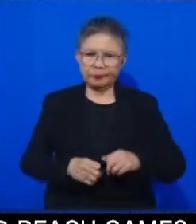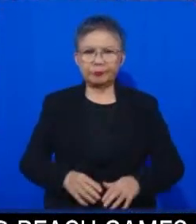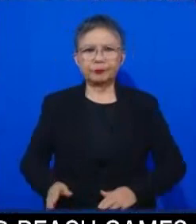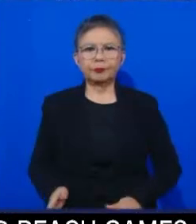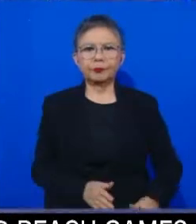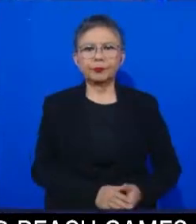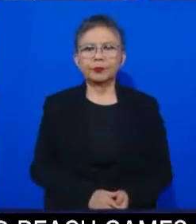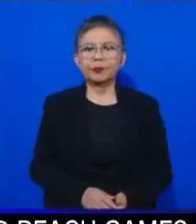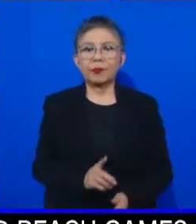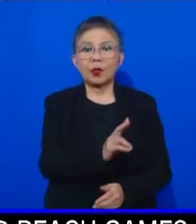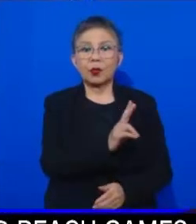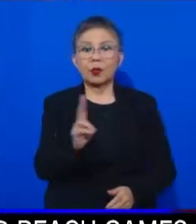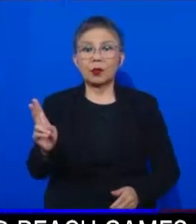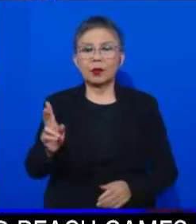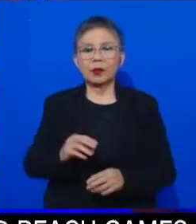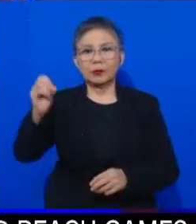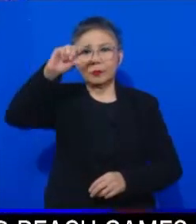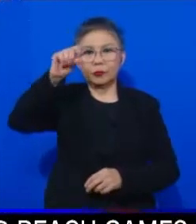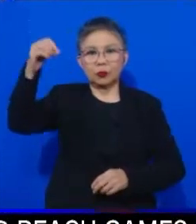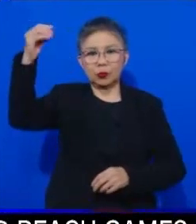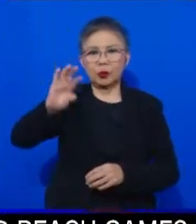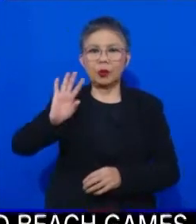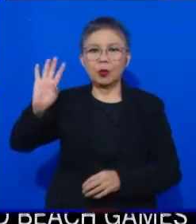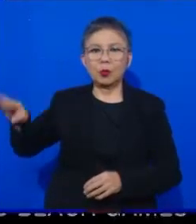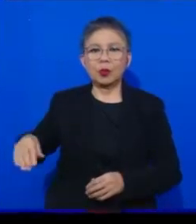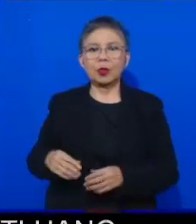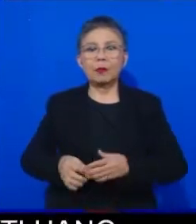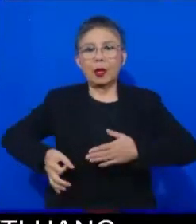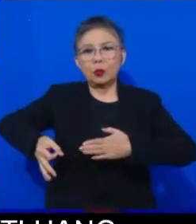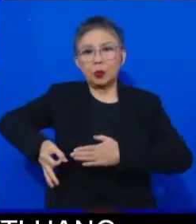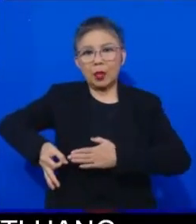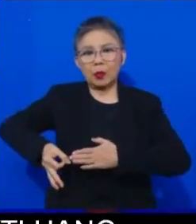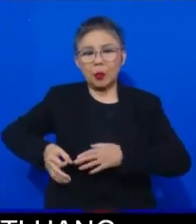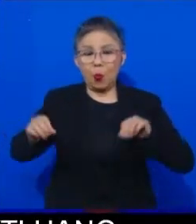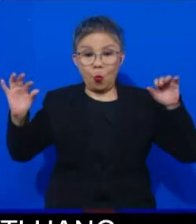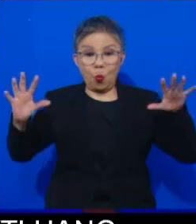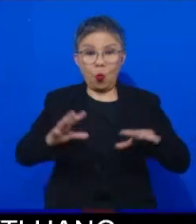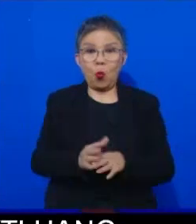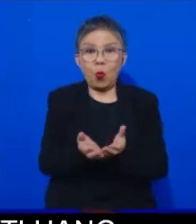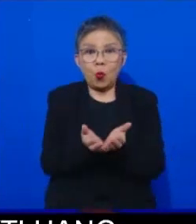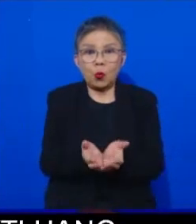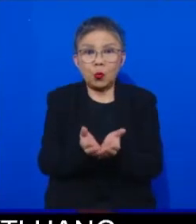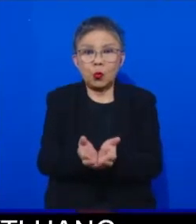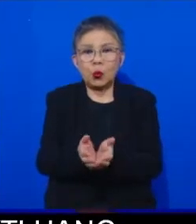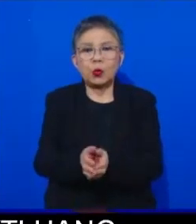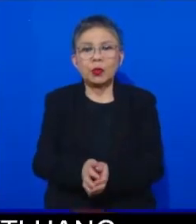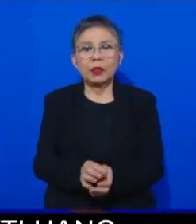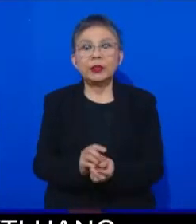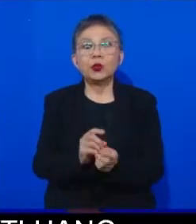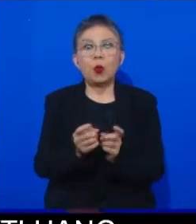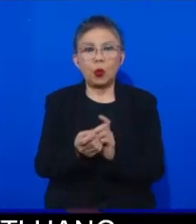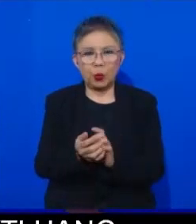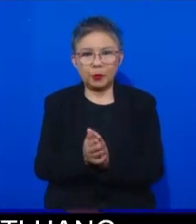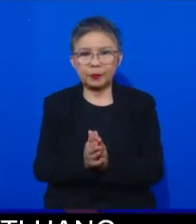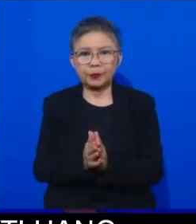Di akhir pekan kedua Ramadan, ratusan pemudik tujuan Pulau Kangean, Madura membludak di Pelabuhan Jangkar Situbondo Jumat pagi. Mereka